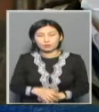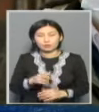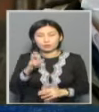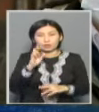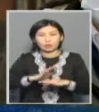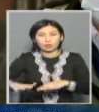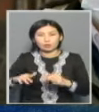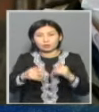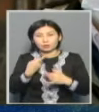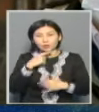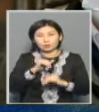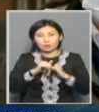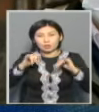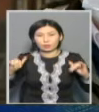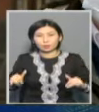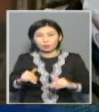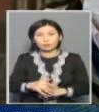экономикасын дамытуға